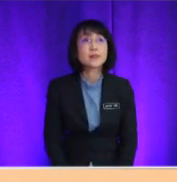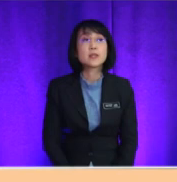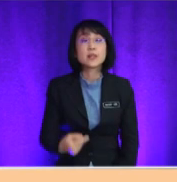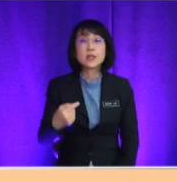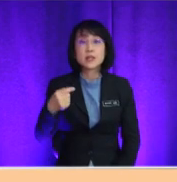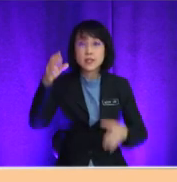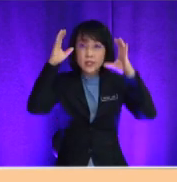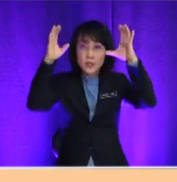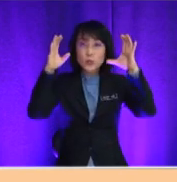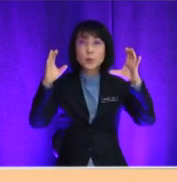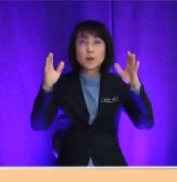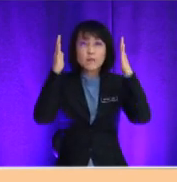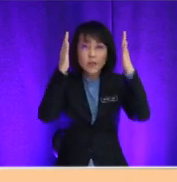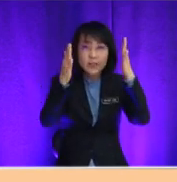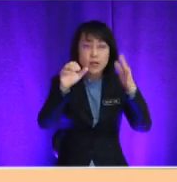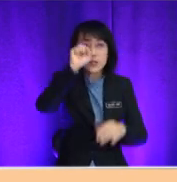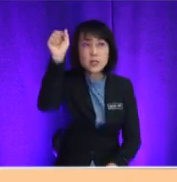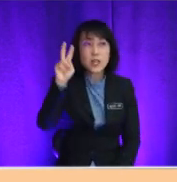apabila soalan